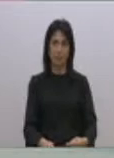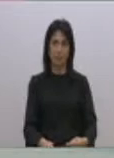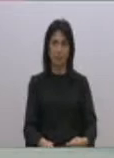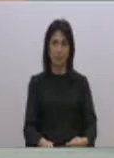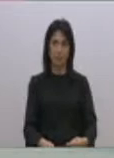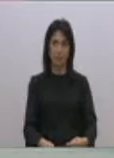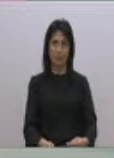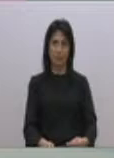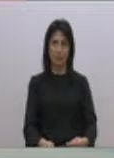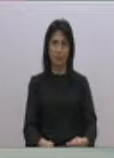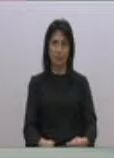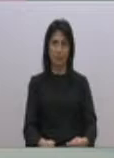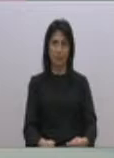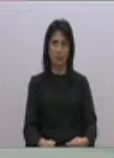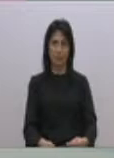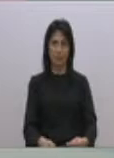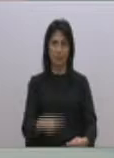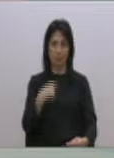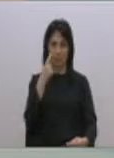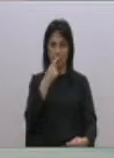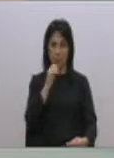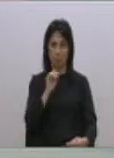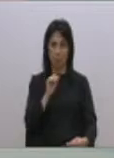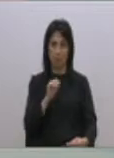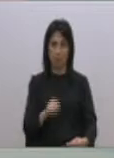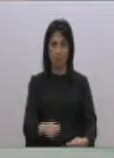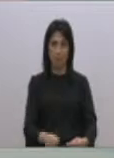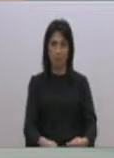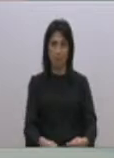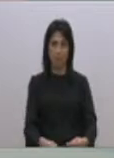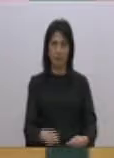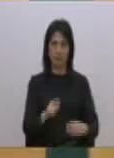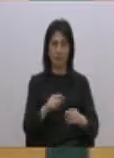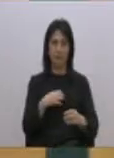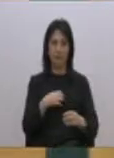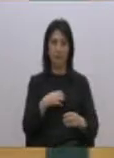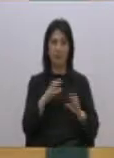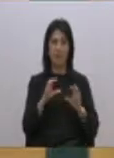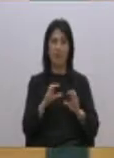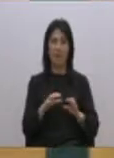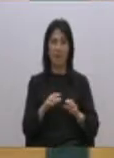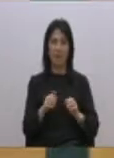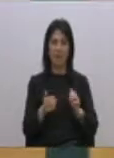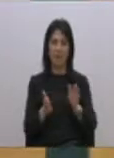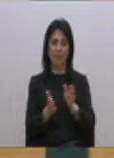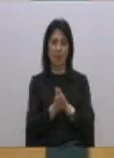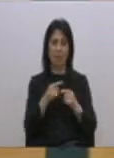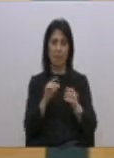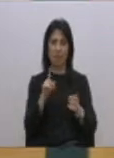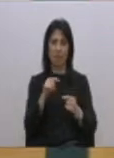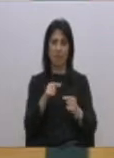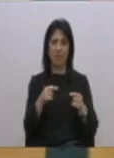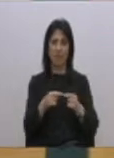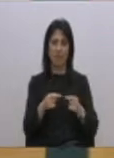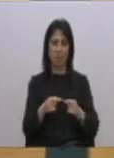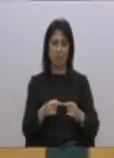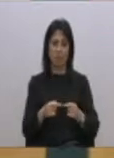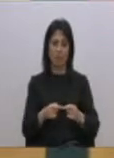Nu știam de gitu surat, gavi personal mâna ți-a dat ușa. Dar, uac, zilit adică anonist am de viarista,